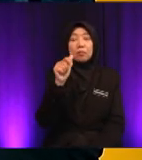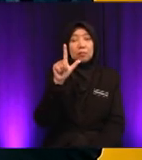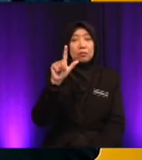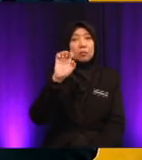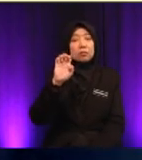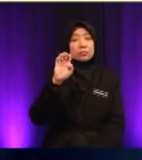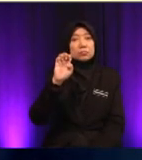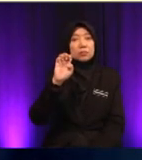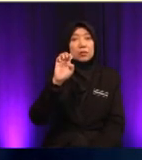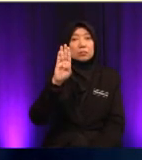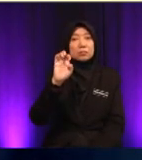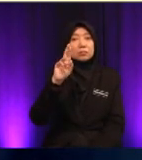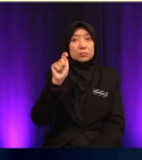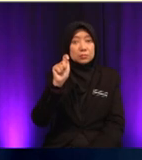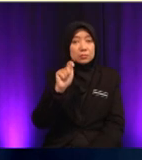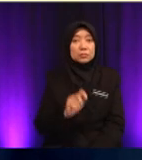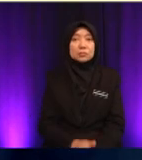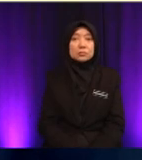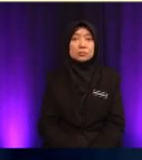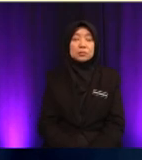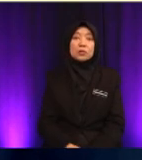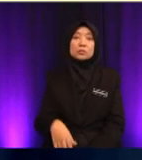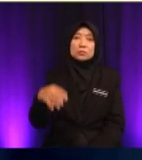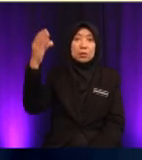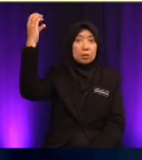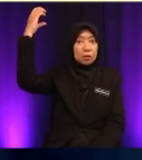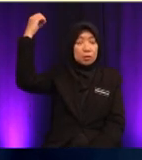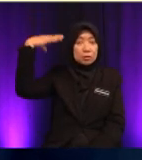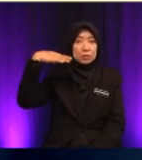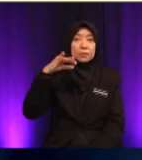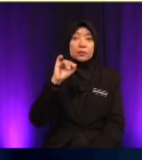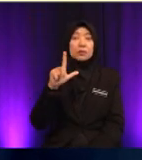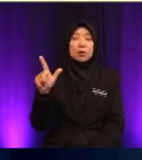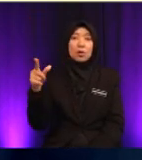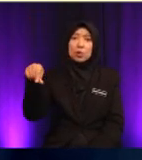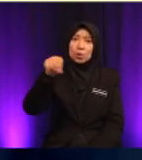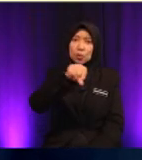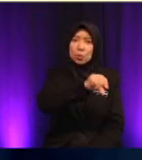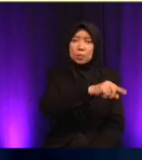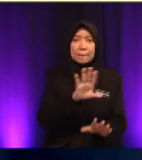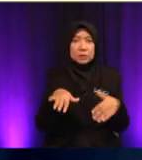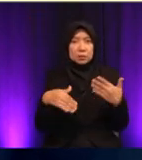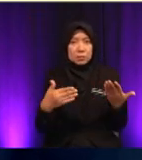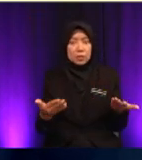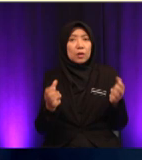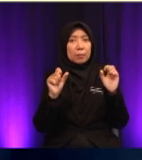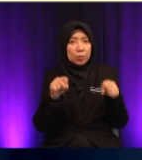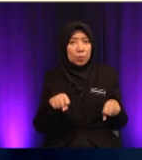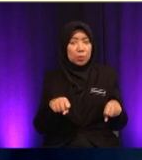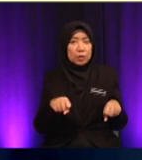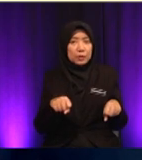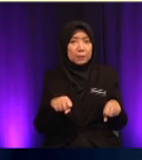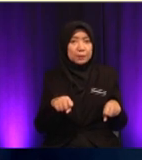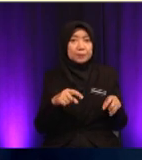adalah gelombang dimana kita tengok Oke cahaya boleh di blowkan ataupun boleh di